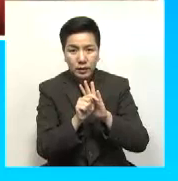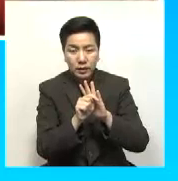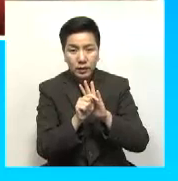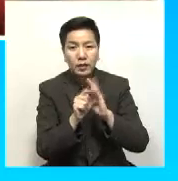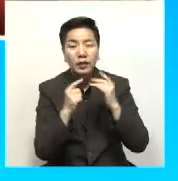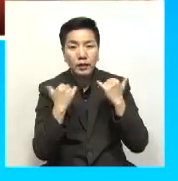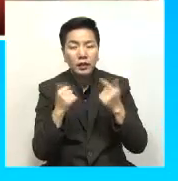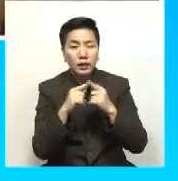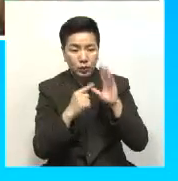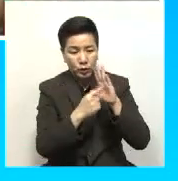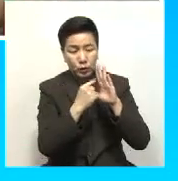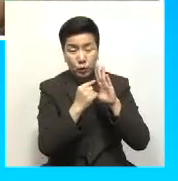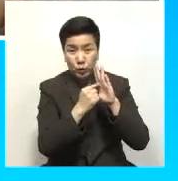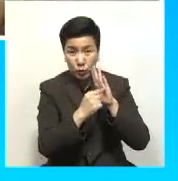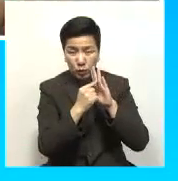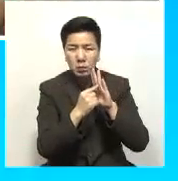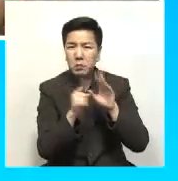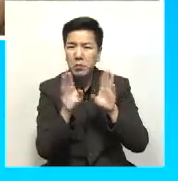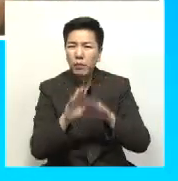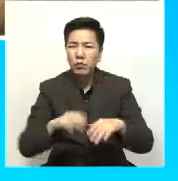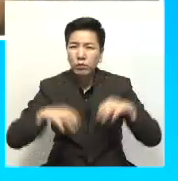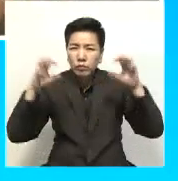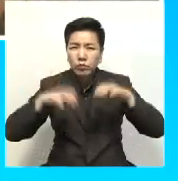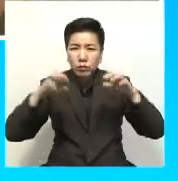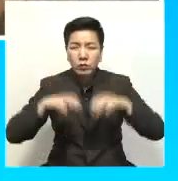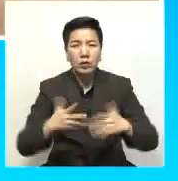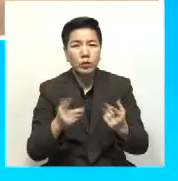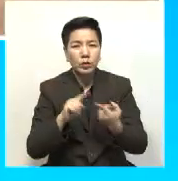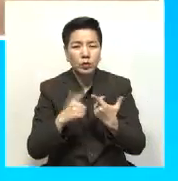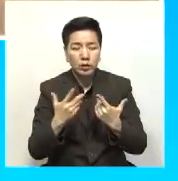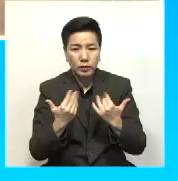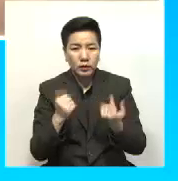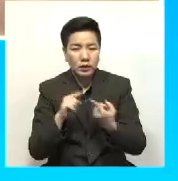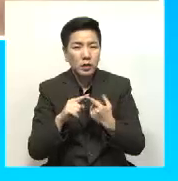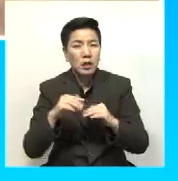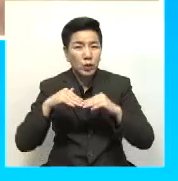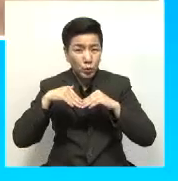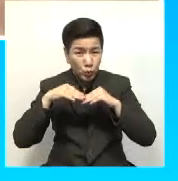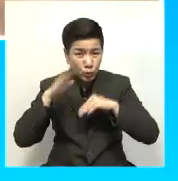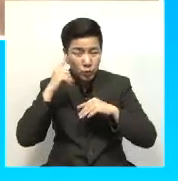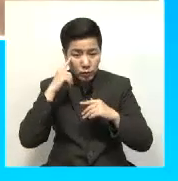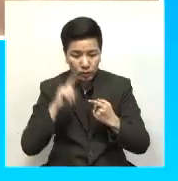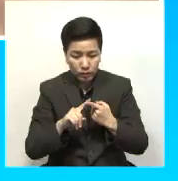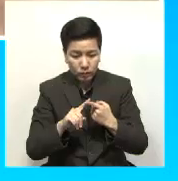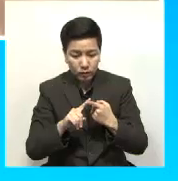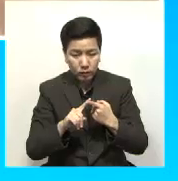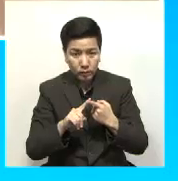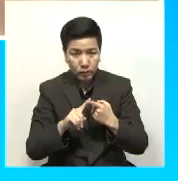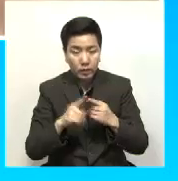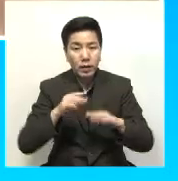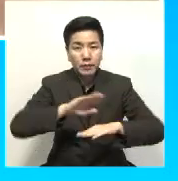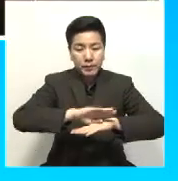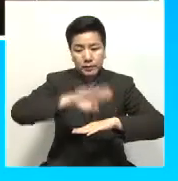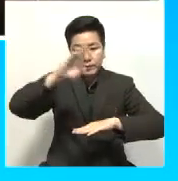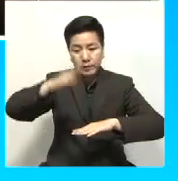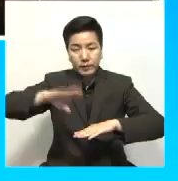ากว่าแถวบริเวณจุดนี้เนี่ยมันลักษณะของฝนตกหนักไม่สามารถที่จะเกิดขึ้นแล้วก็มันเป็นที่ลาดเชิงเข